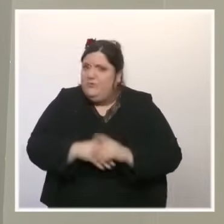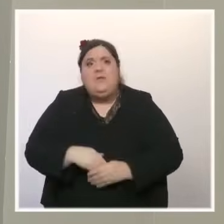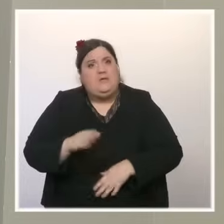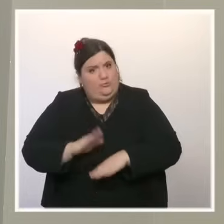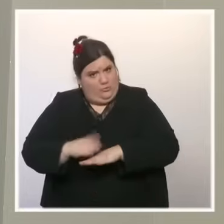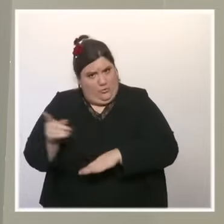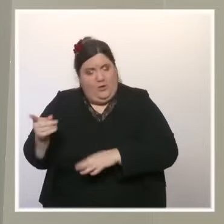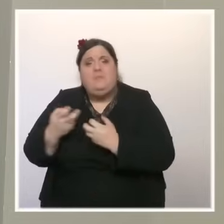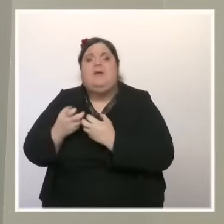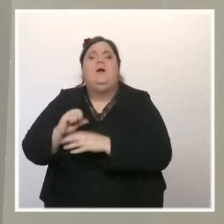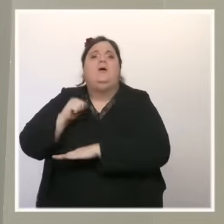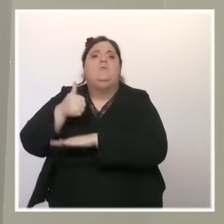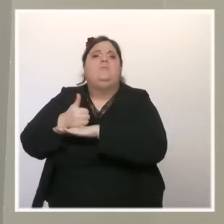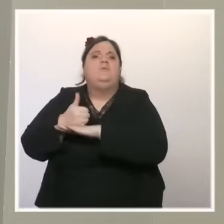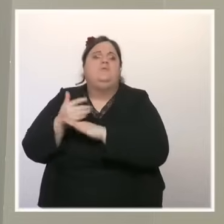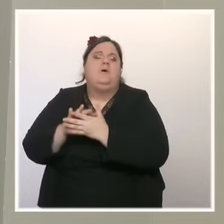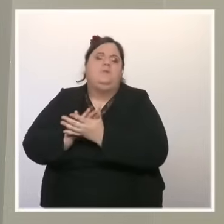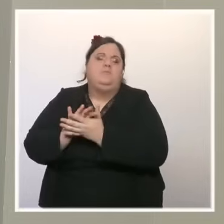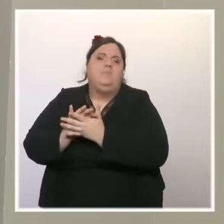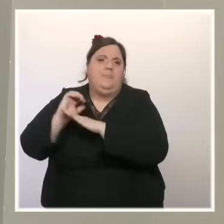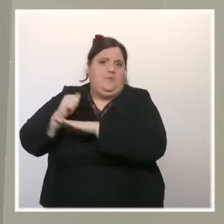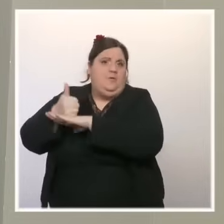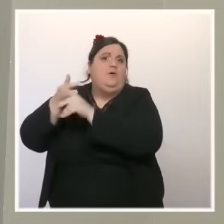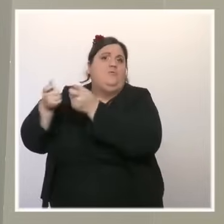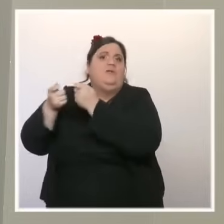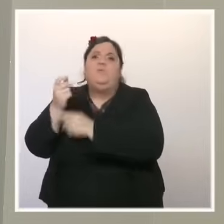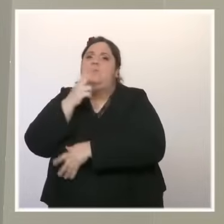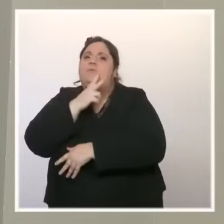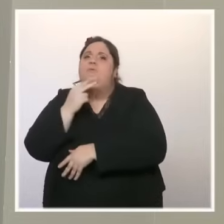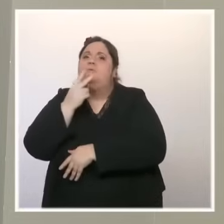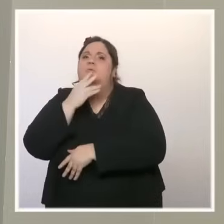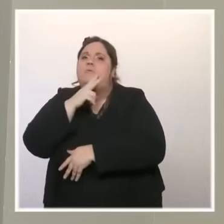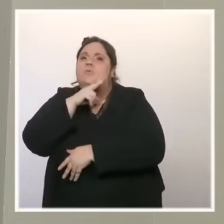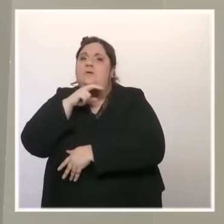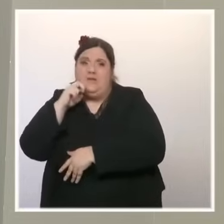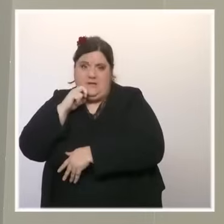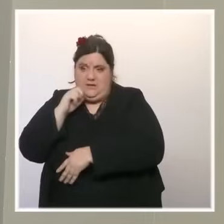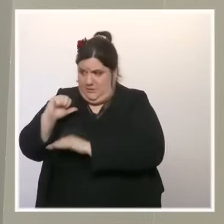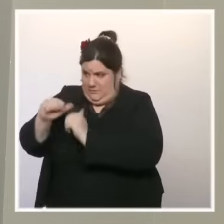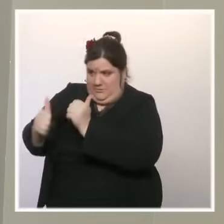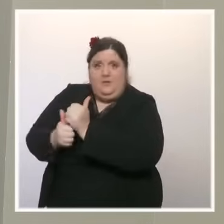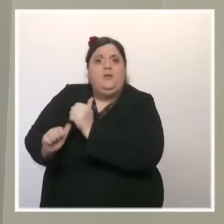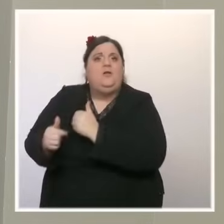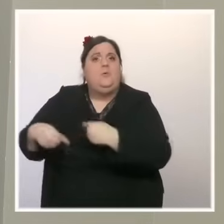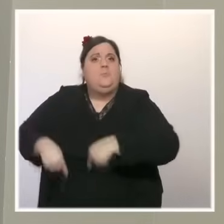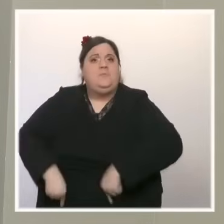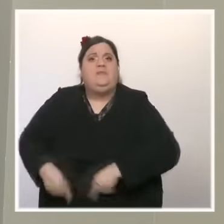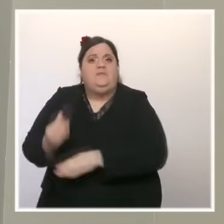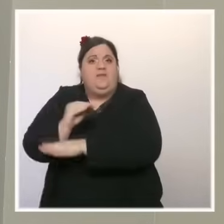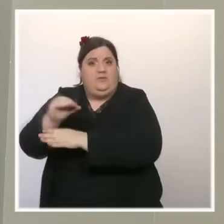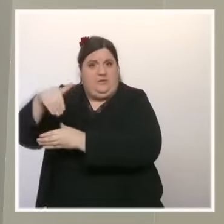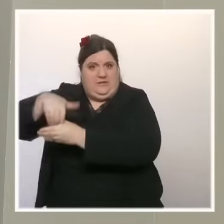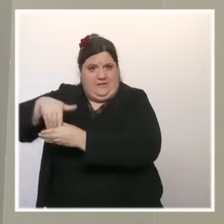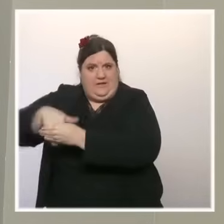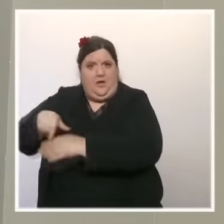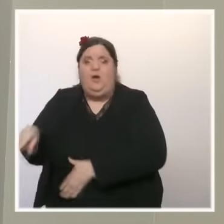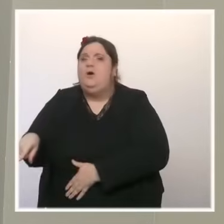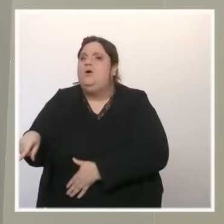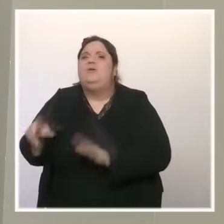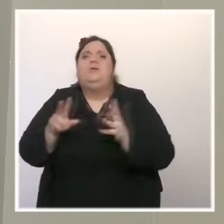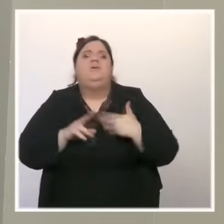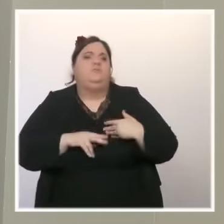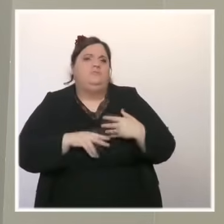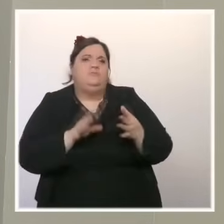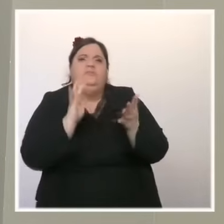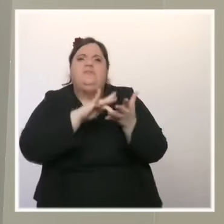nationale, Itamer Ben-Gvir, qui, hier, après l'annonce de la France, a fait un tweet pour le moins désobligeant envers la